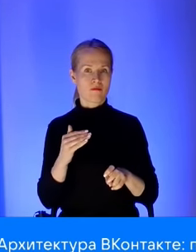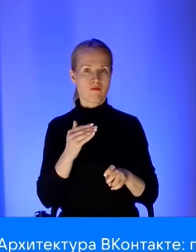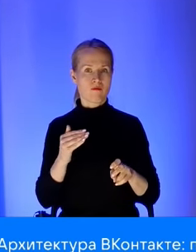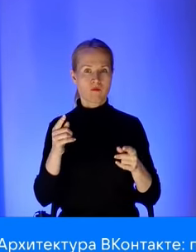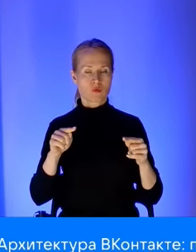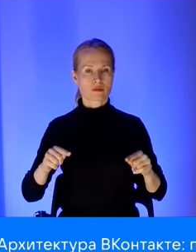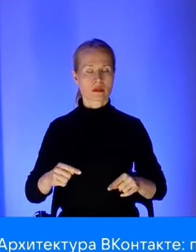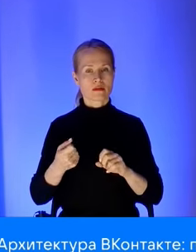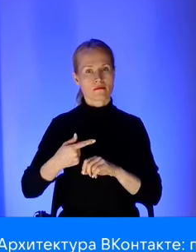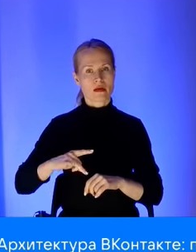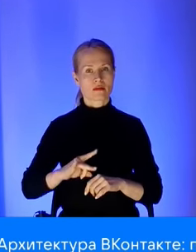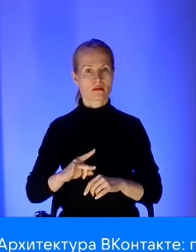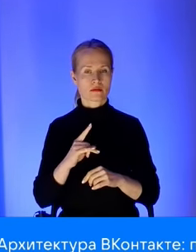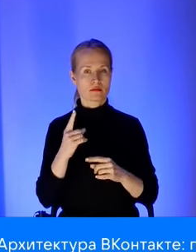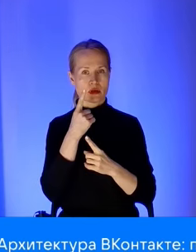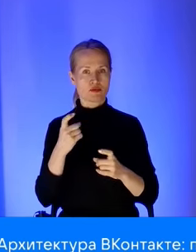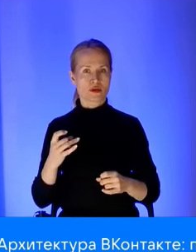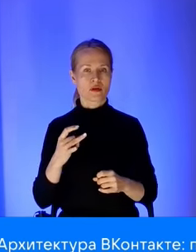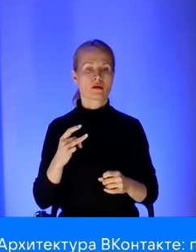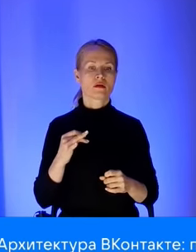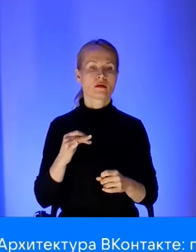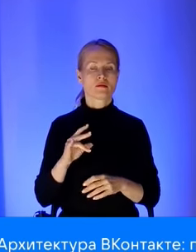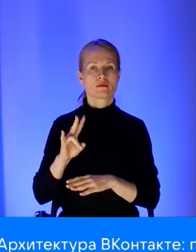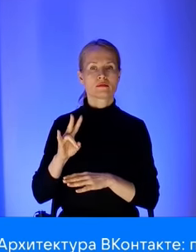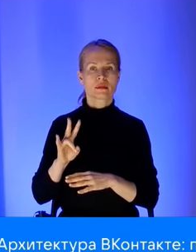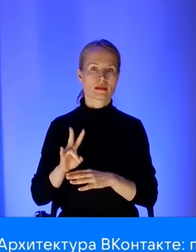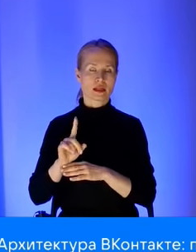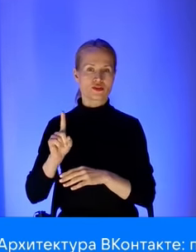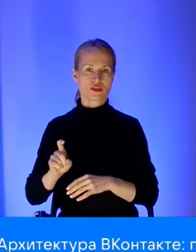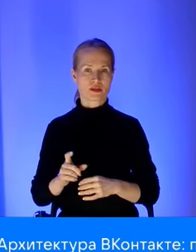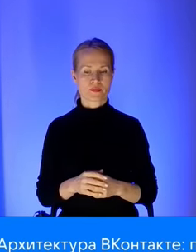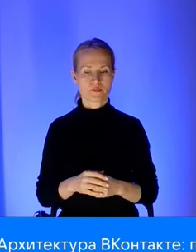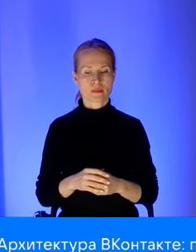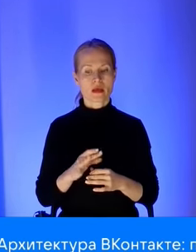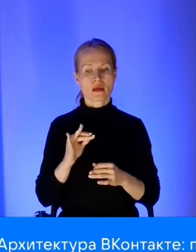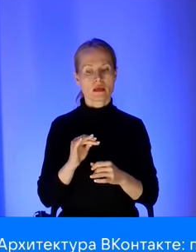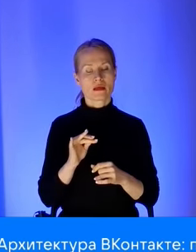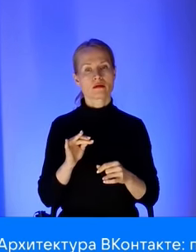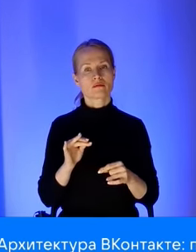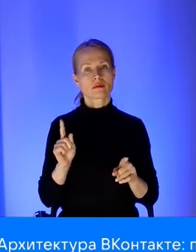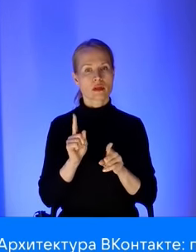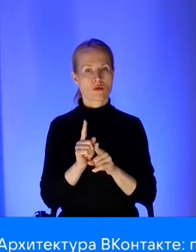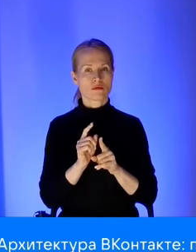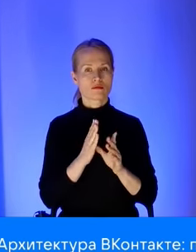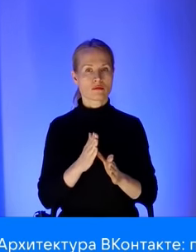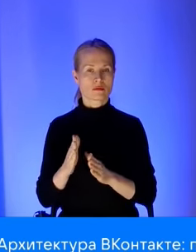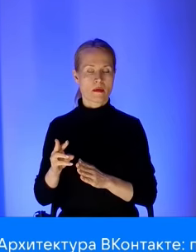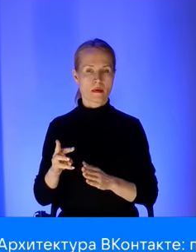является Вектор сообщений и новый стейт штрих И в такой системе мы легко